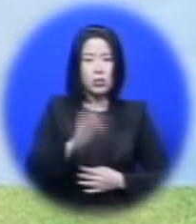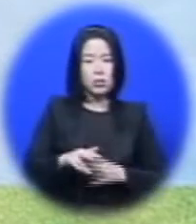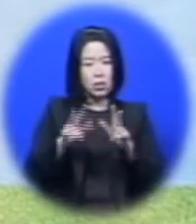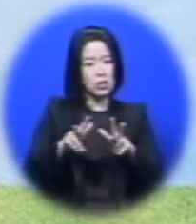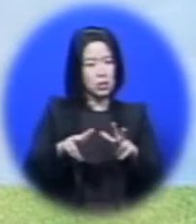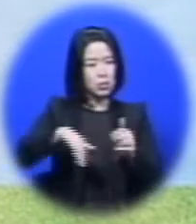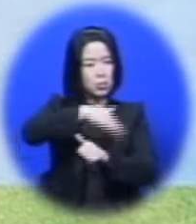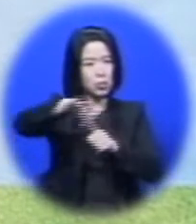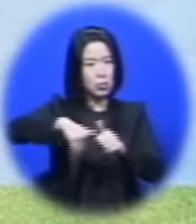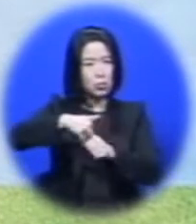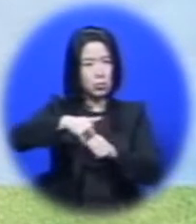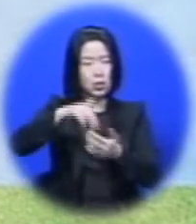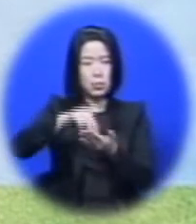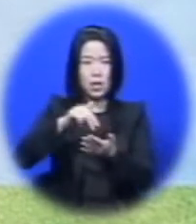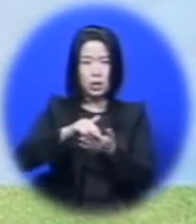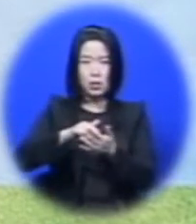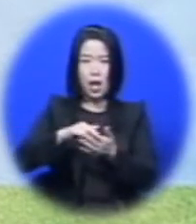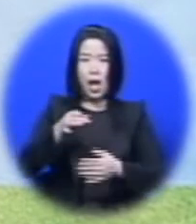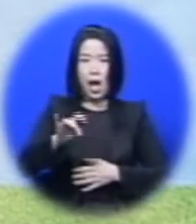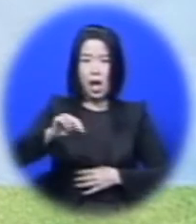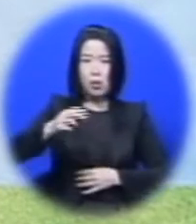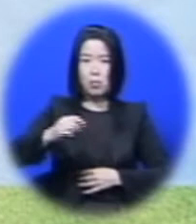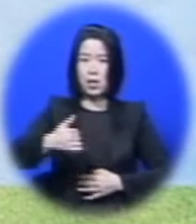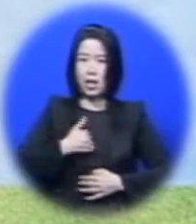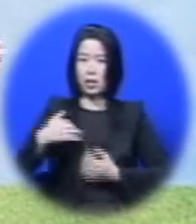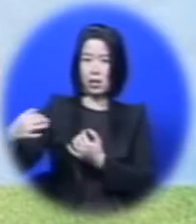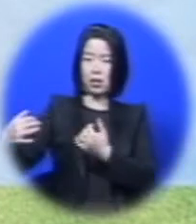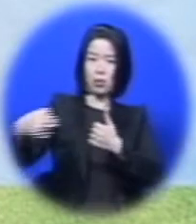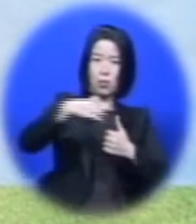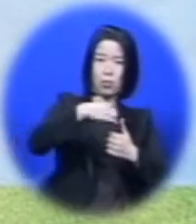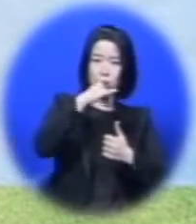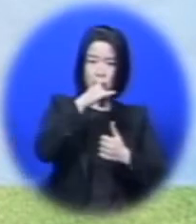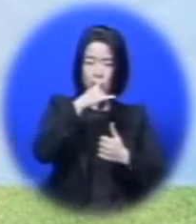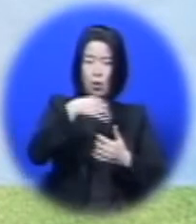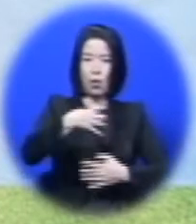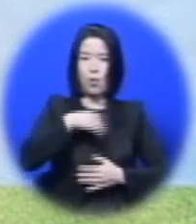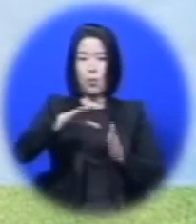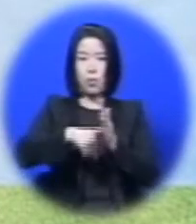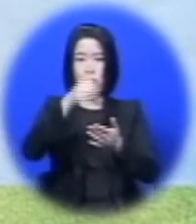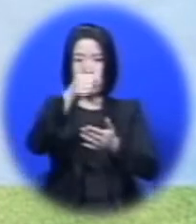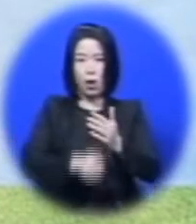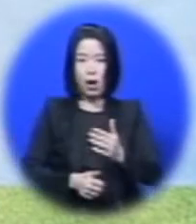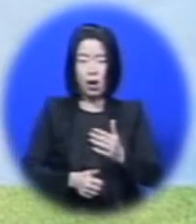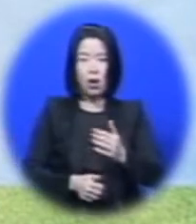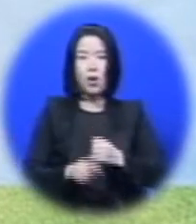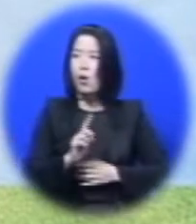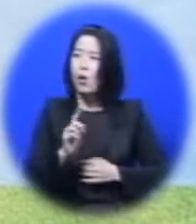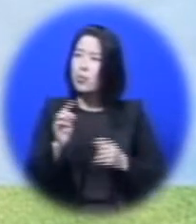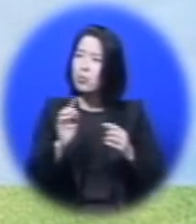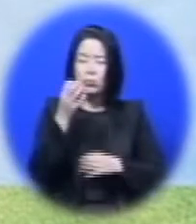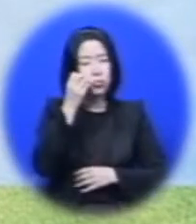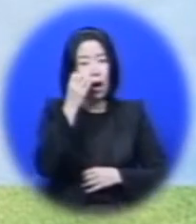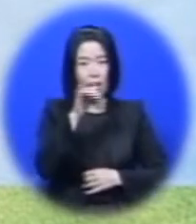형편이 에돔이 지금 자기를 치고 들어와서 위기 가운데 빠졌습니다. 그럼 뭐가